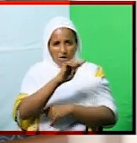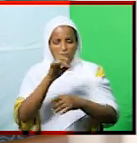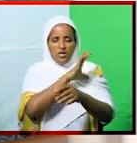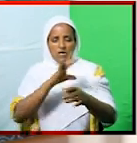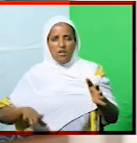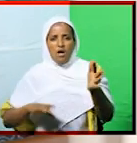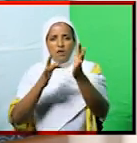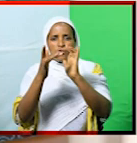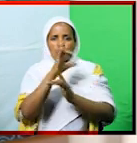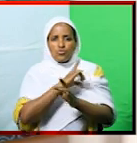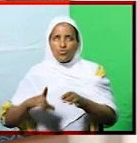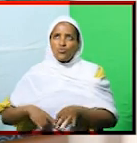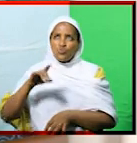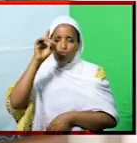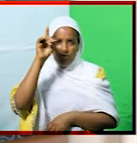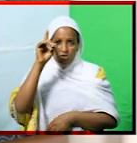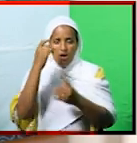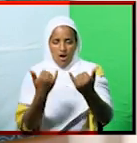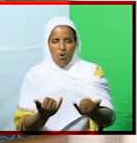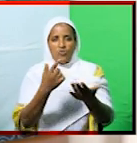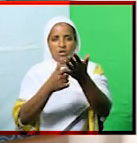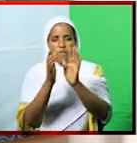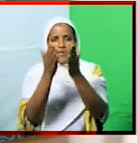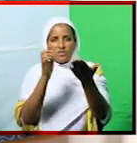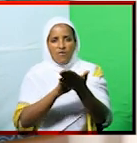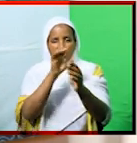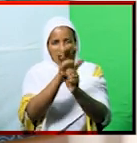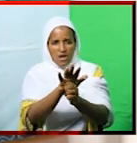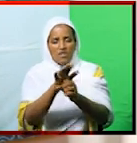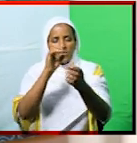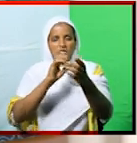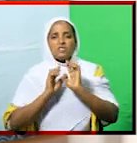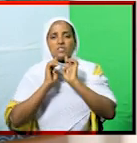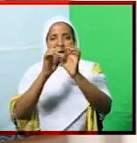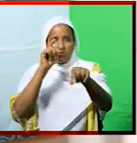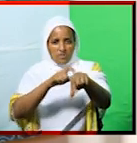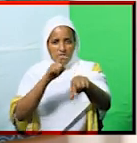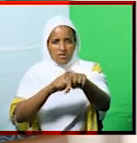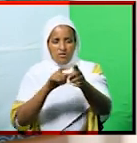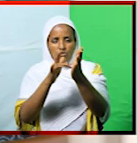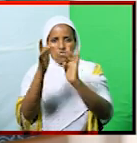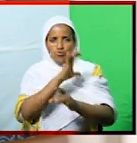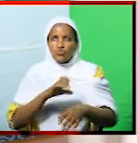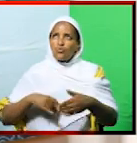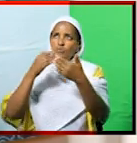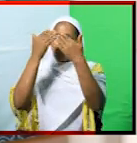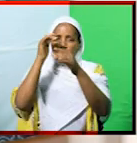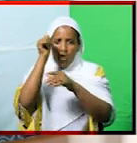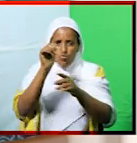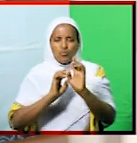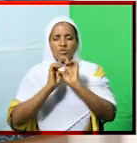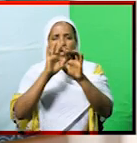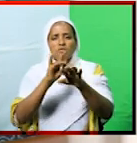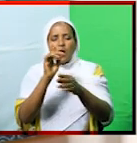በምድ አራት ታምራትን አድርጎ ገልጧል። ፀሐይ ጸልመ፣ ወርህኒ ደመ ኮነ፣ ወከዋክብት ወርቁ ፍጦነ ብሎ አባ ጊዮርጊስ